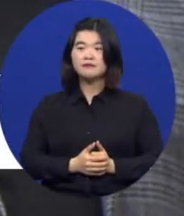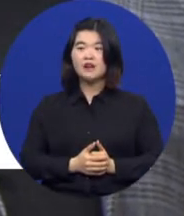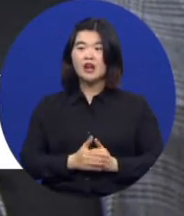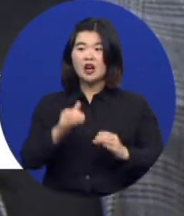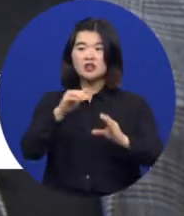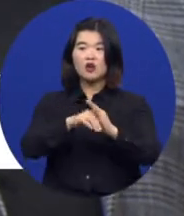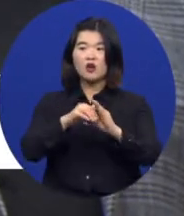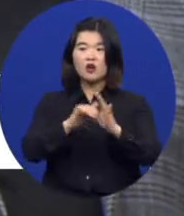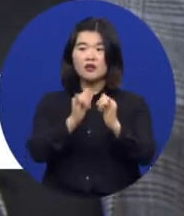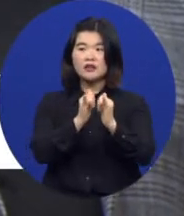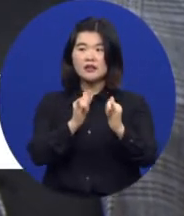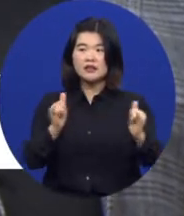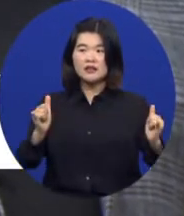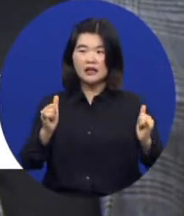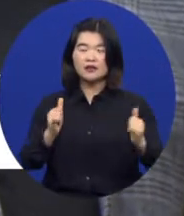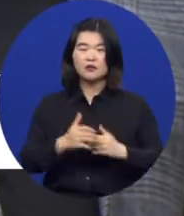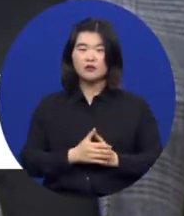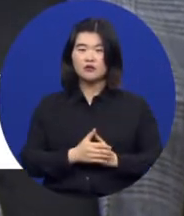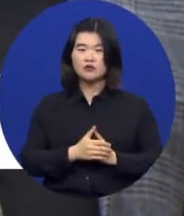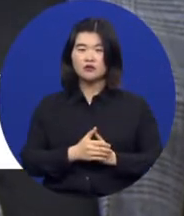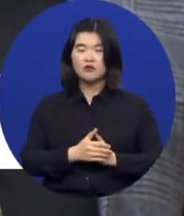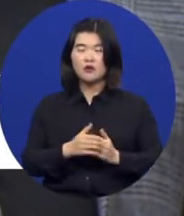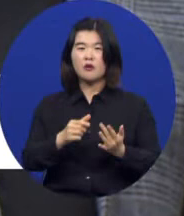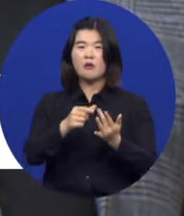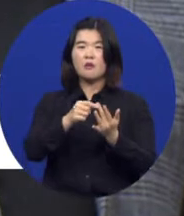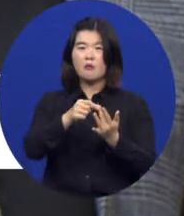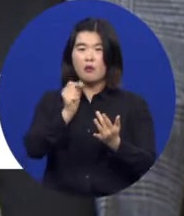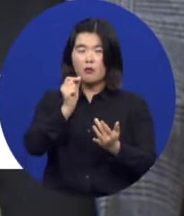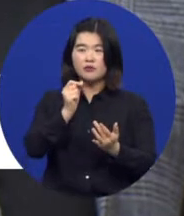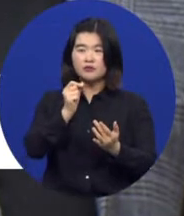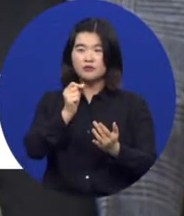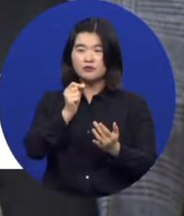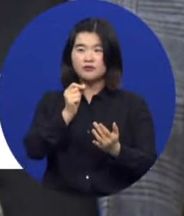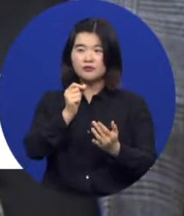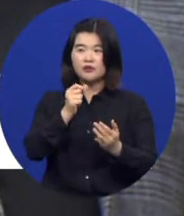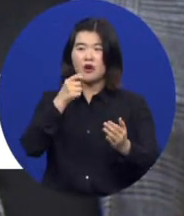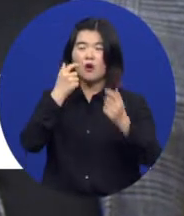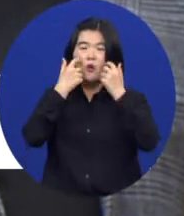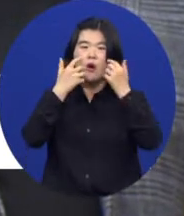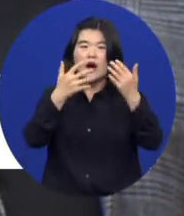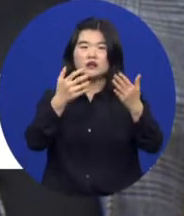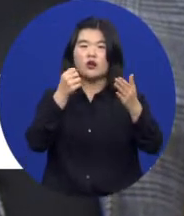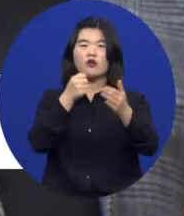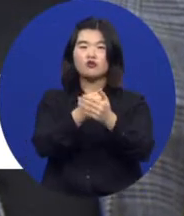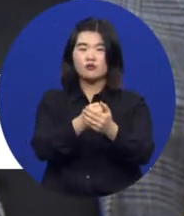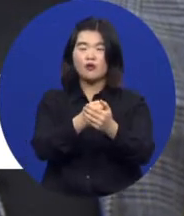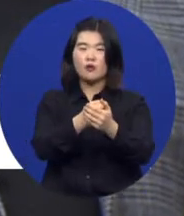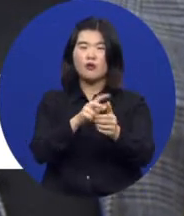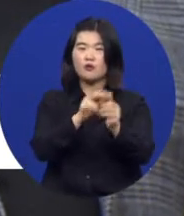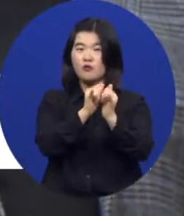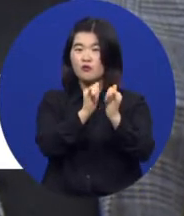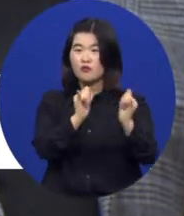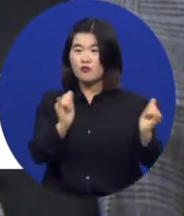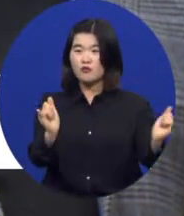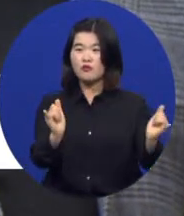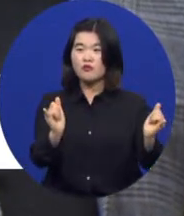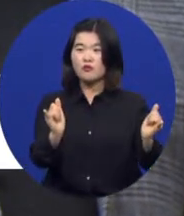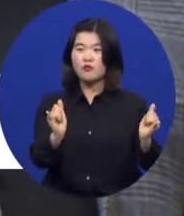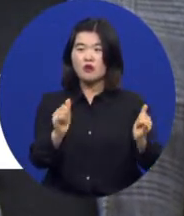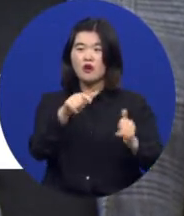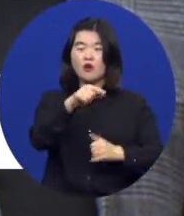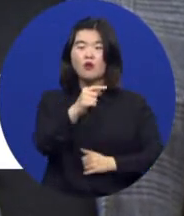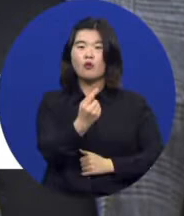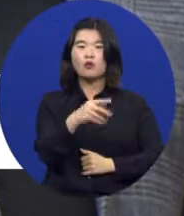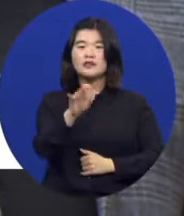선거인단이 에 선출하고 확정된 후원은 예고